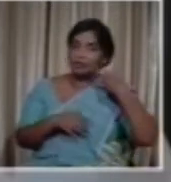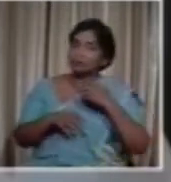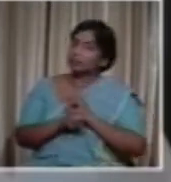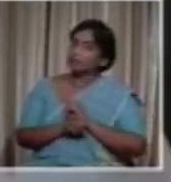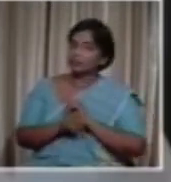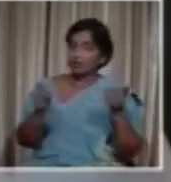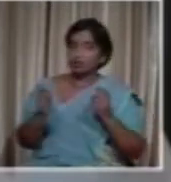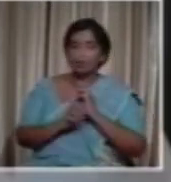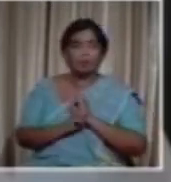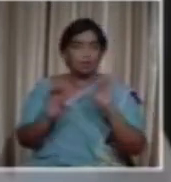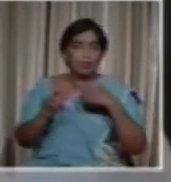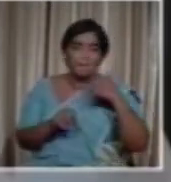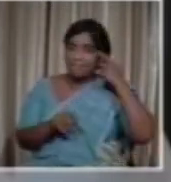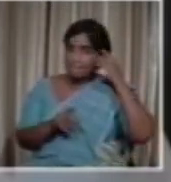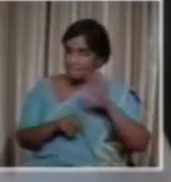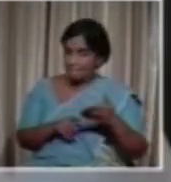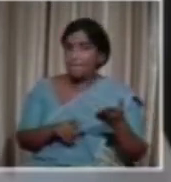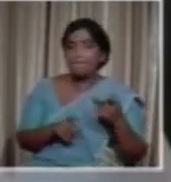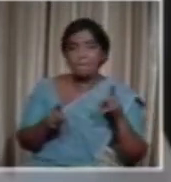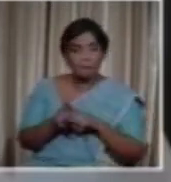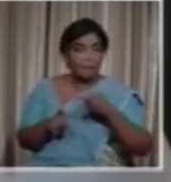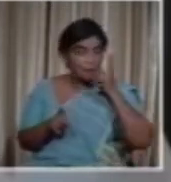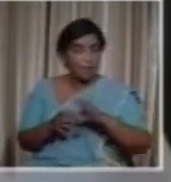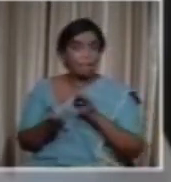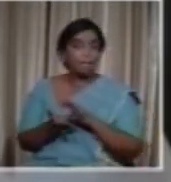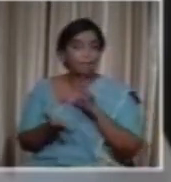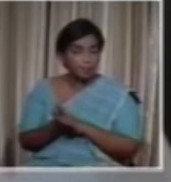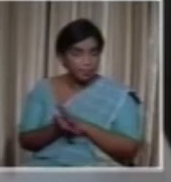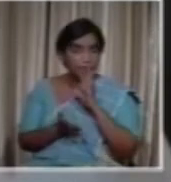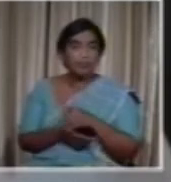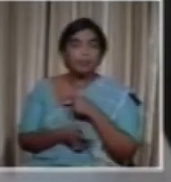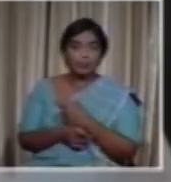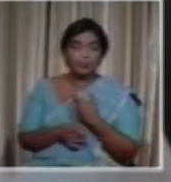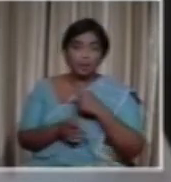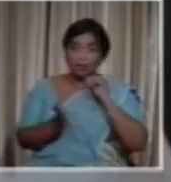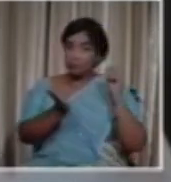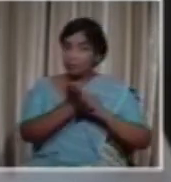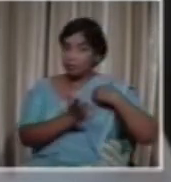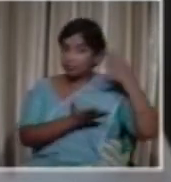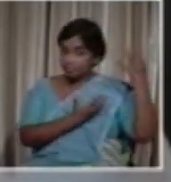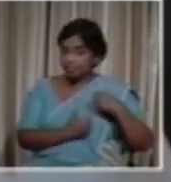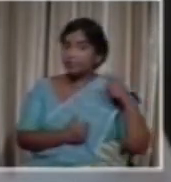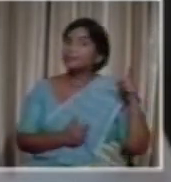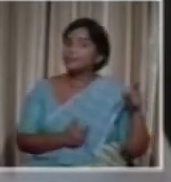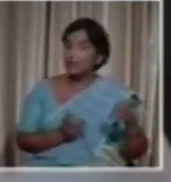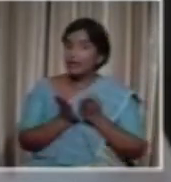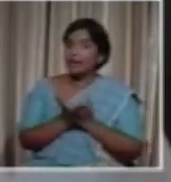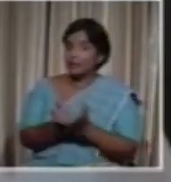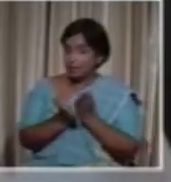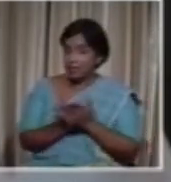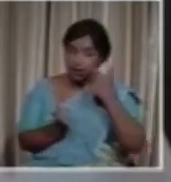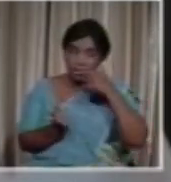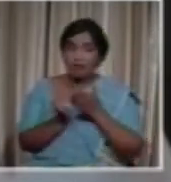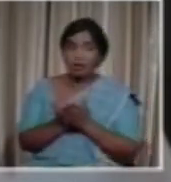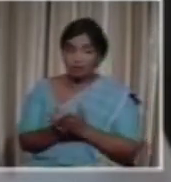අපි වෙළඳපොළට නිකුත් කරන බලාපොරොත්තු වෙනවා. ඒ තීන්දුව නැවත වතාවක් අපි ගත්තේ අපි ඇනෝම් කරලා තිබුණු නෞකා ඉන්ධන නෞකා